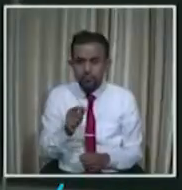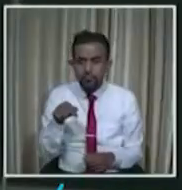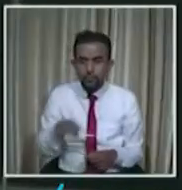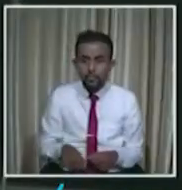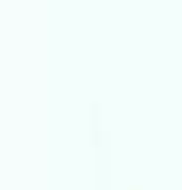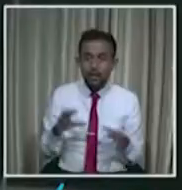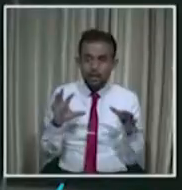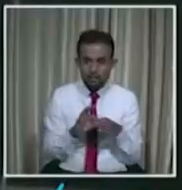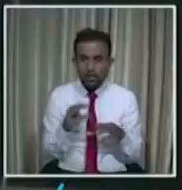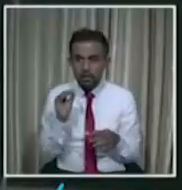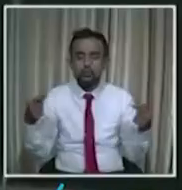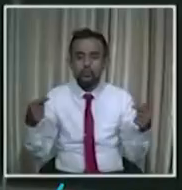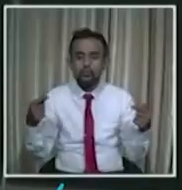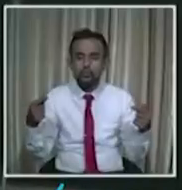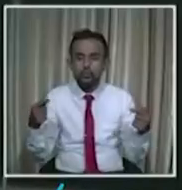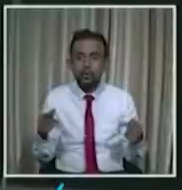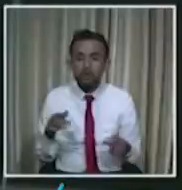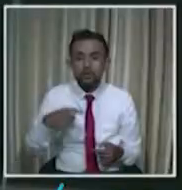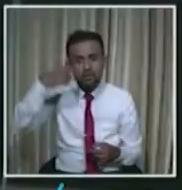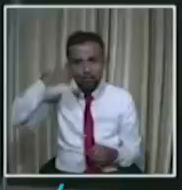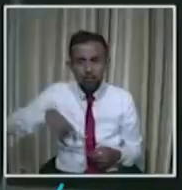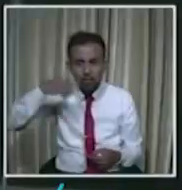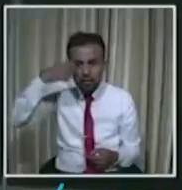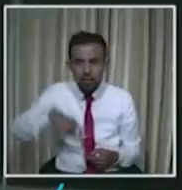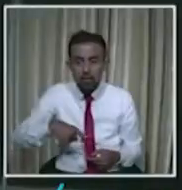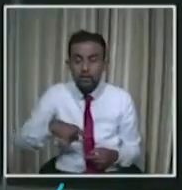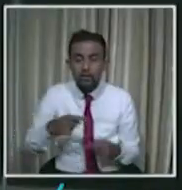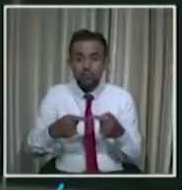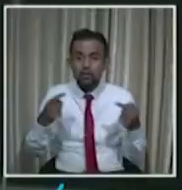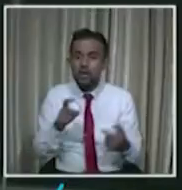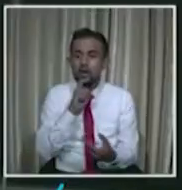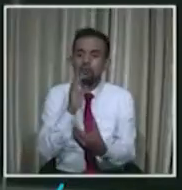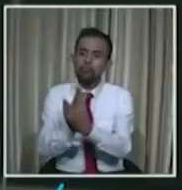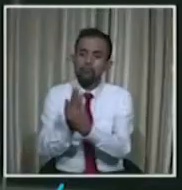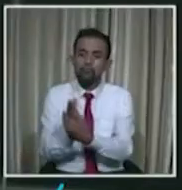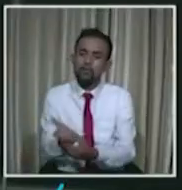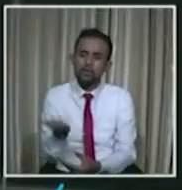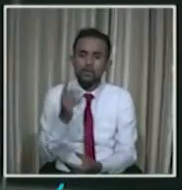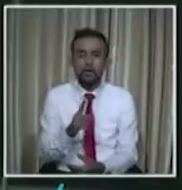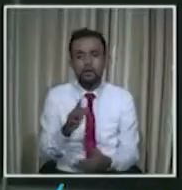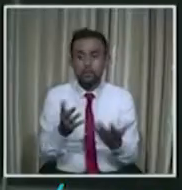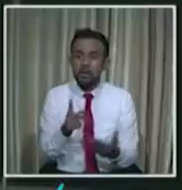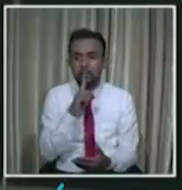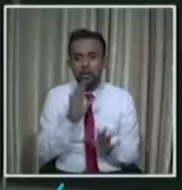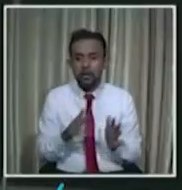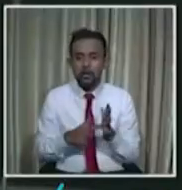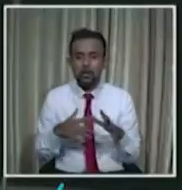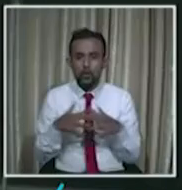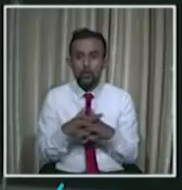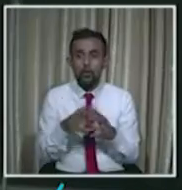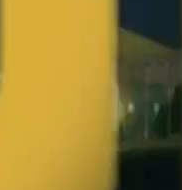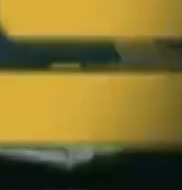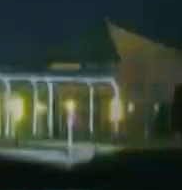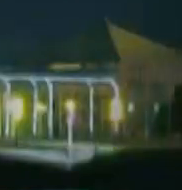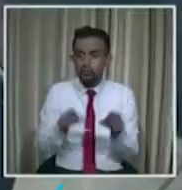මේකට සම්බන්ධ නම් ඔහුට විරුද්ධව තියෙන සාක්ෂි අරගෙන ඔහුට විරුද්ධව නඩු දාන්න කියන්නේ නැත්නම් කටපියාගෙන ඉන්න නීතිපතිතුමාට ඒ වැඩේ කරන්න ඉඩ